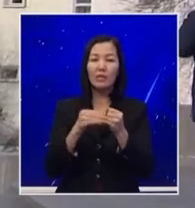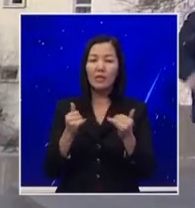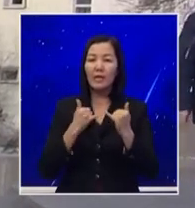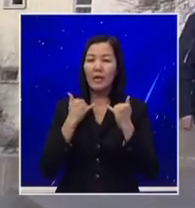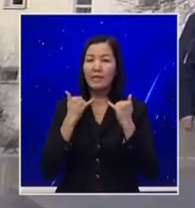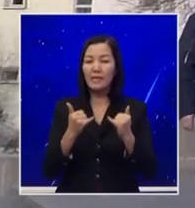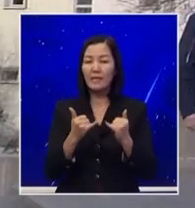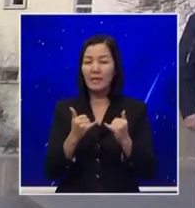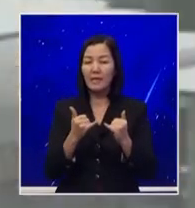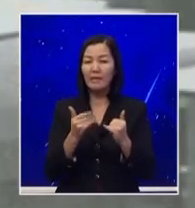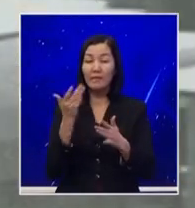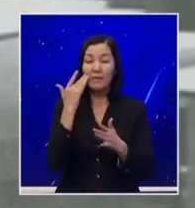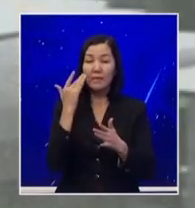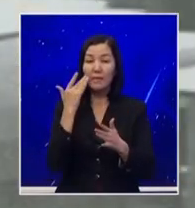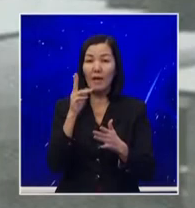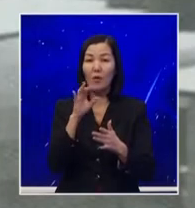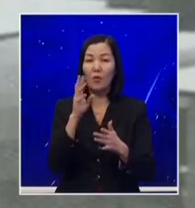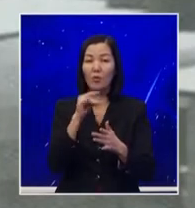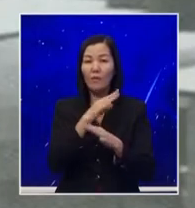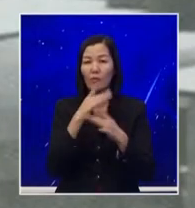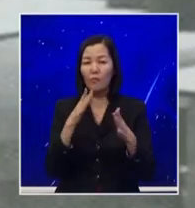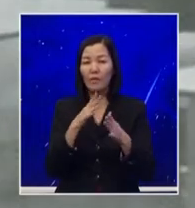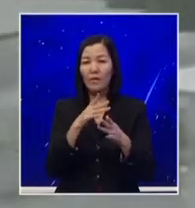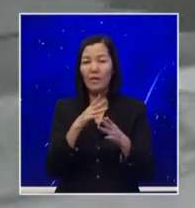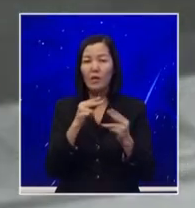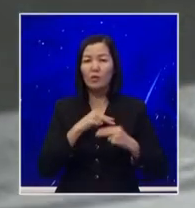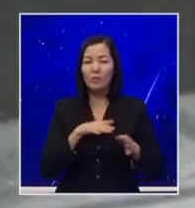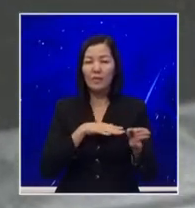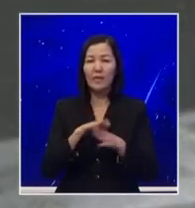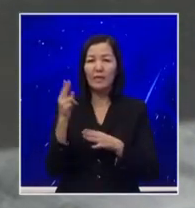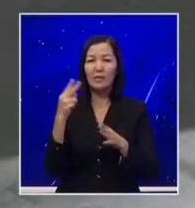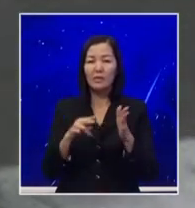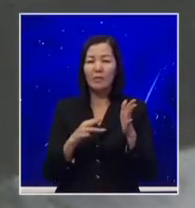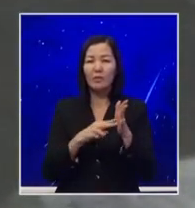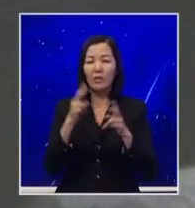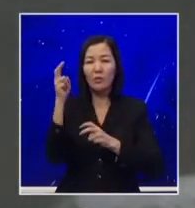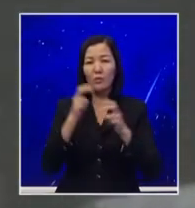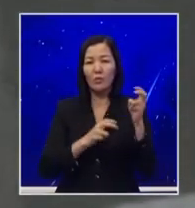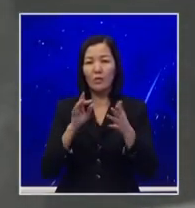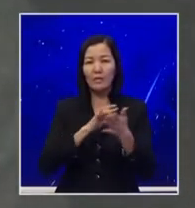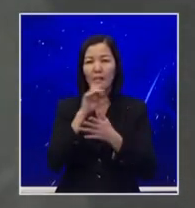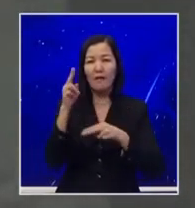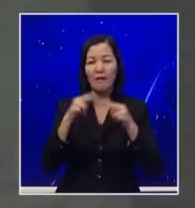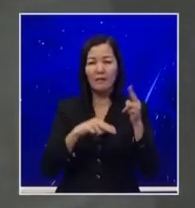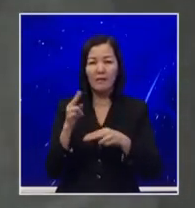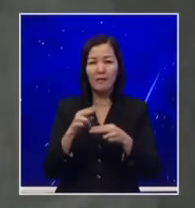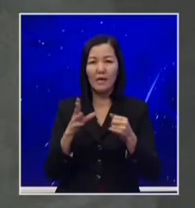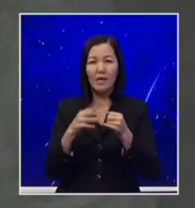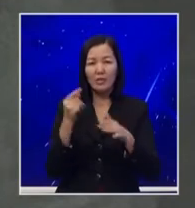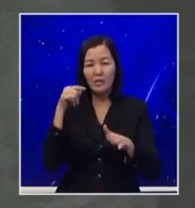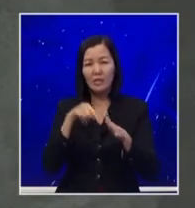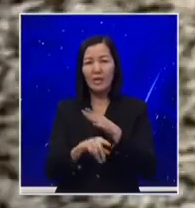қастерлегенін осыдан-ақ аңғаруға болады. Қонаев талай толымды іс атқарды. 27 өндірісті қала салды. Жер асты байлықтарын жаппай игеру